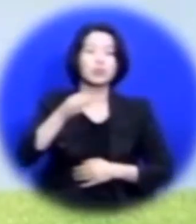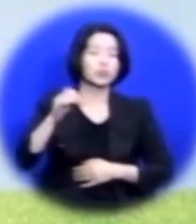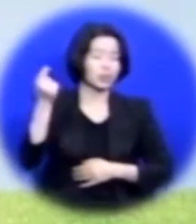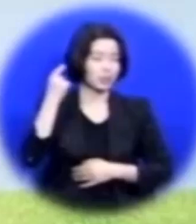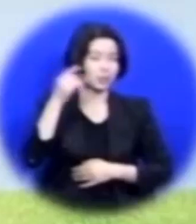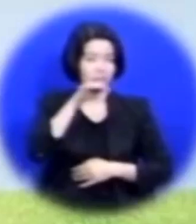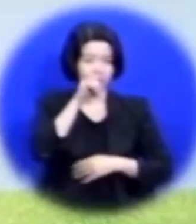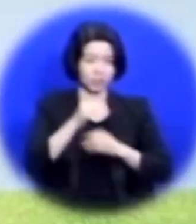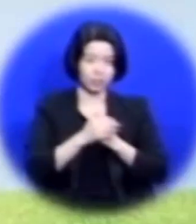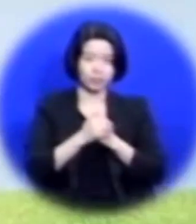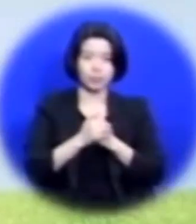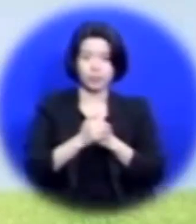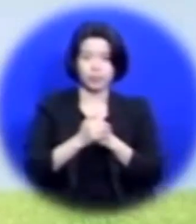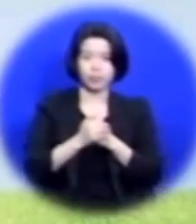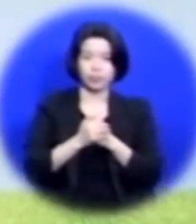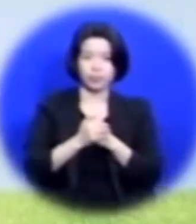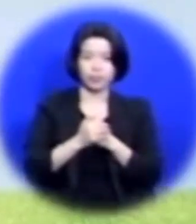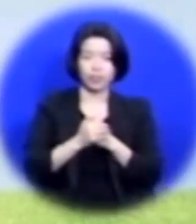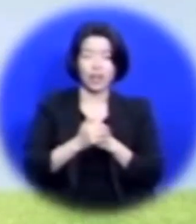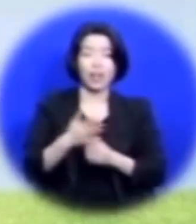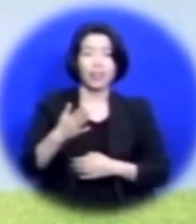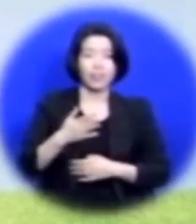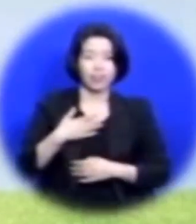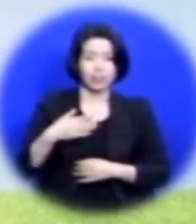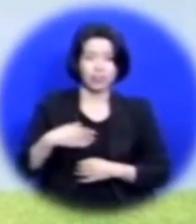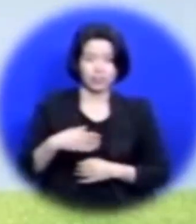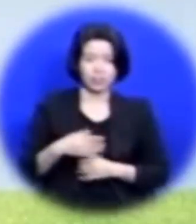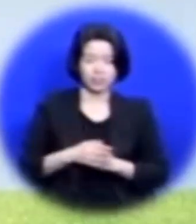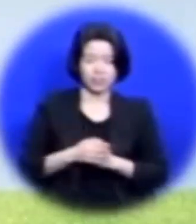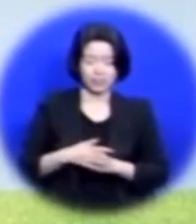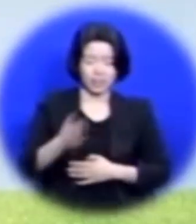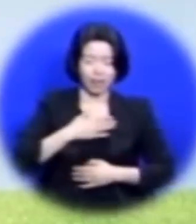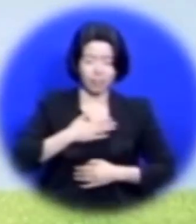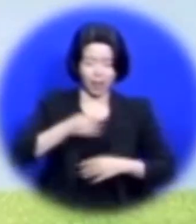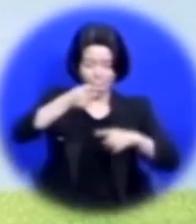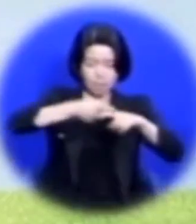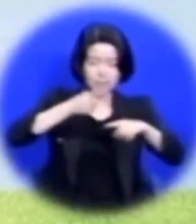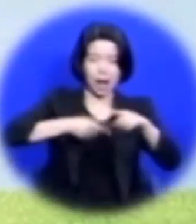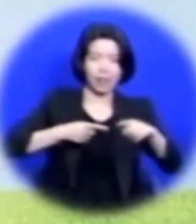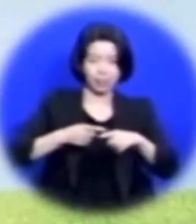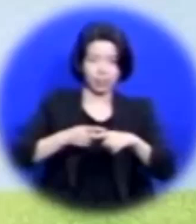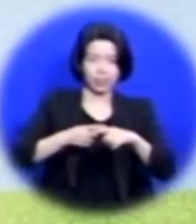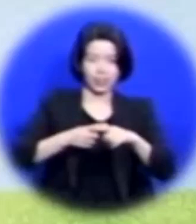왔어요 내가 반 학기 등록금은 내 주막